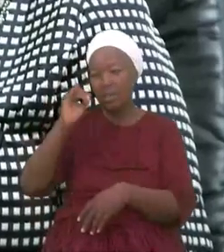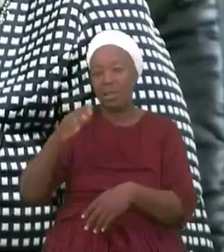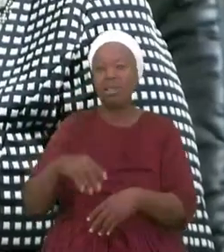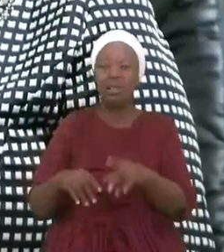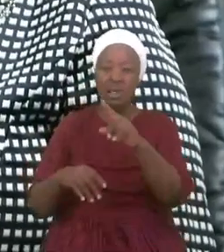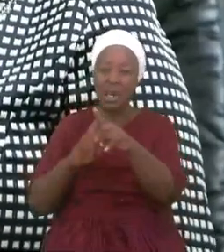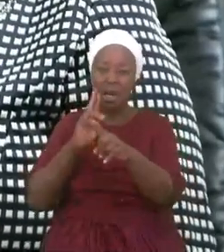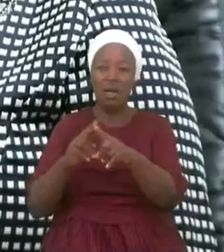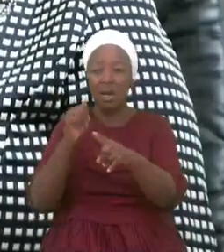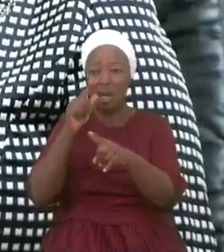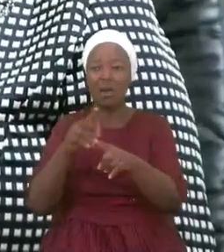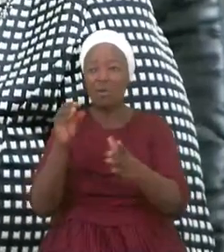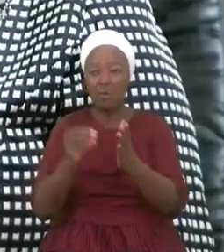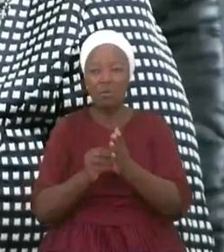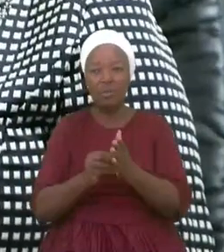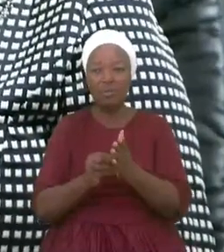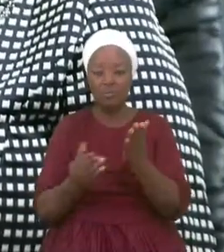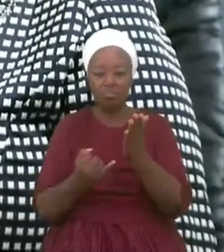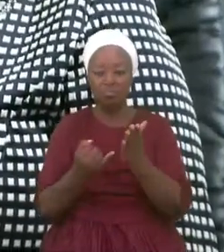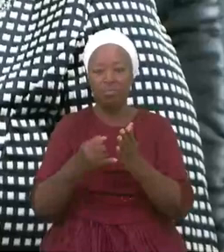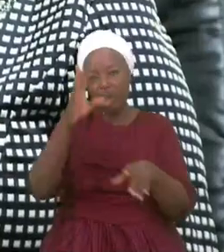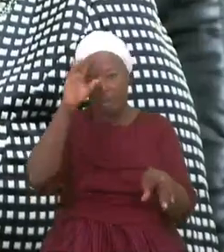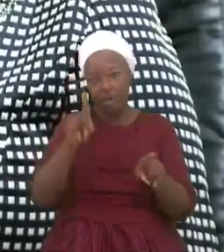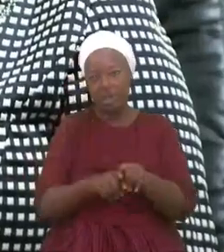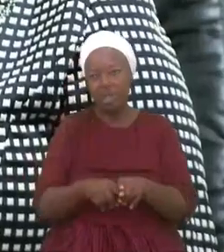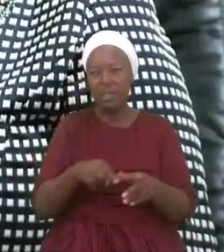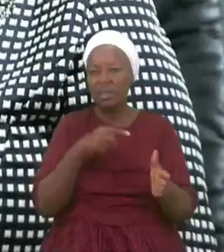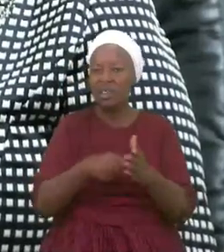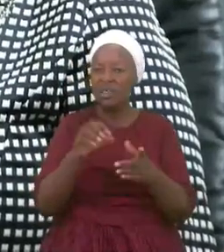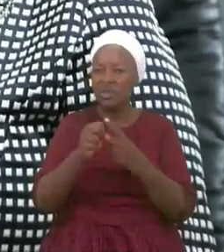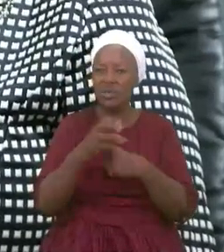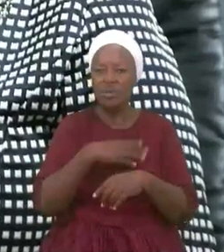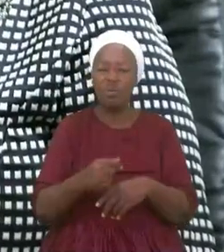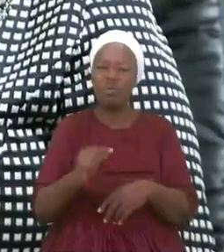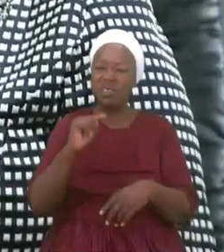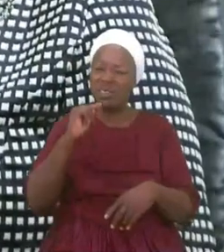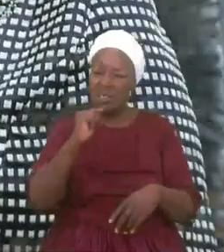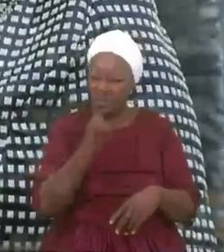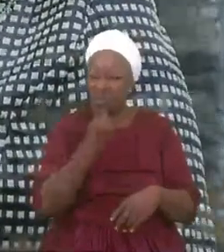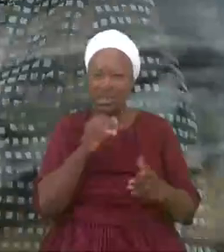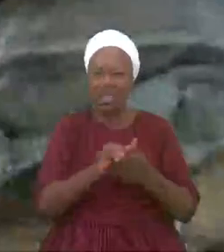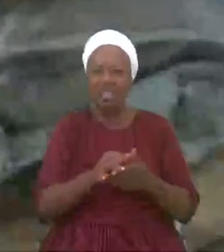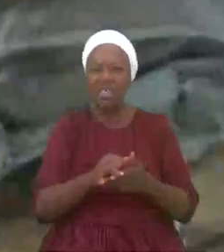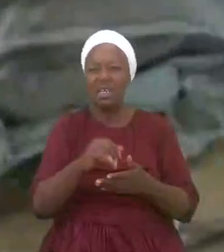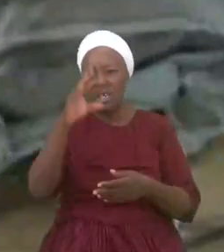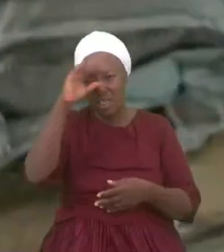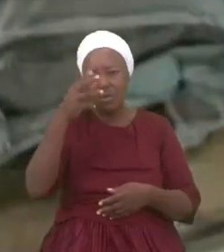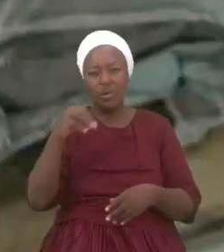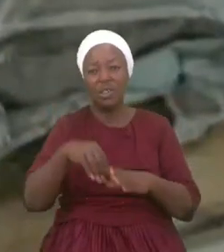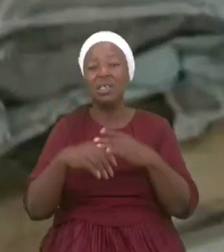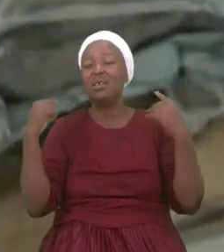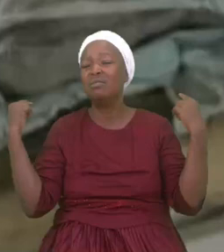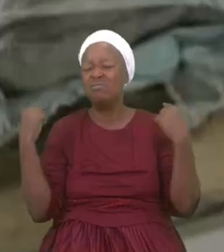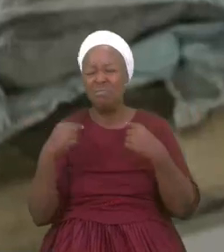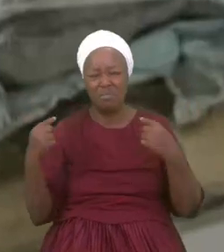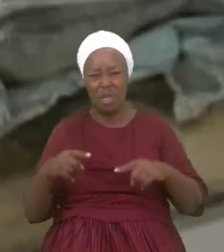c'était mon frère et cette situation lui était très terrible Dieu nous a aidé et